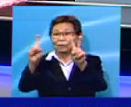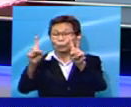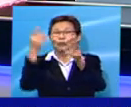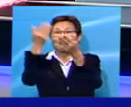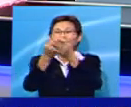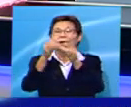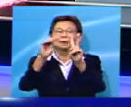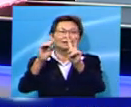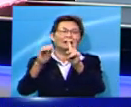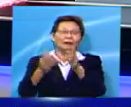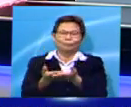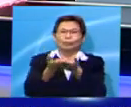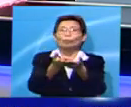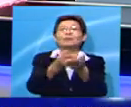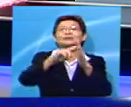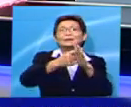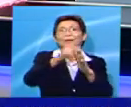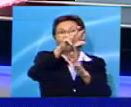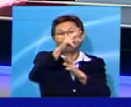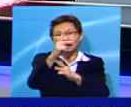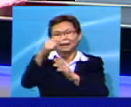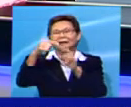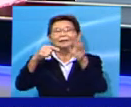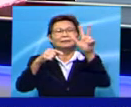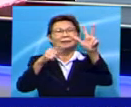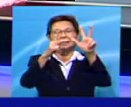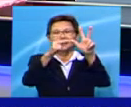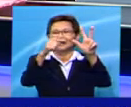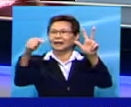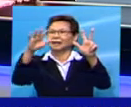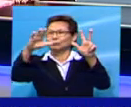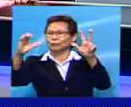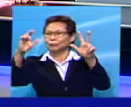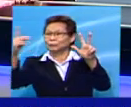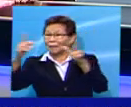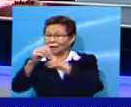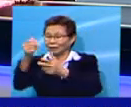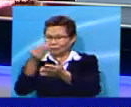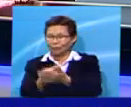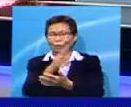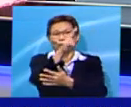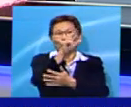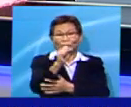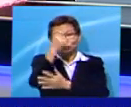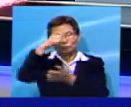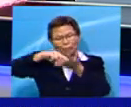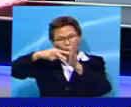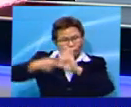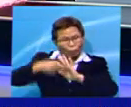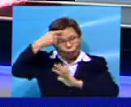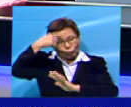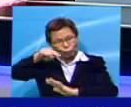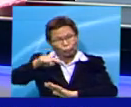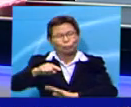US1000 itu ditawarkan pada harga bermula RM3,000 hingga RM500,000. Huruf US itu untuk bermaksud